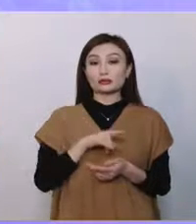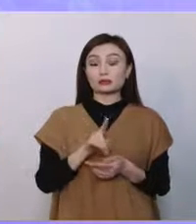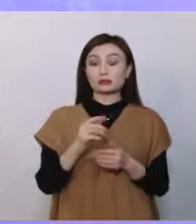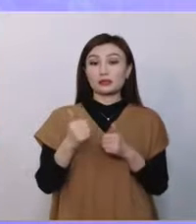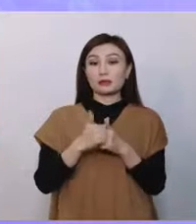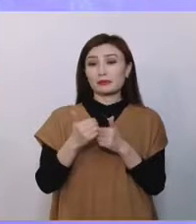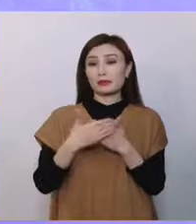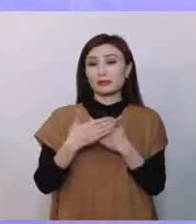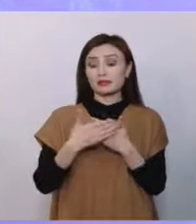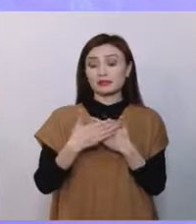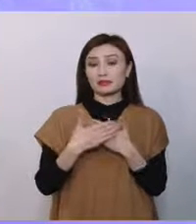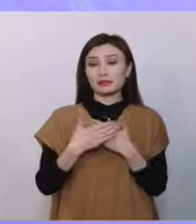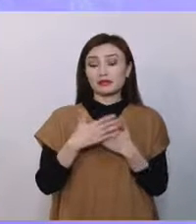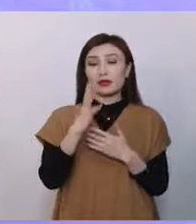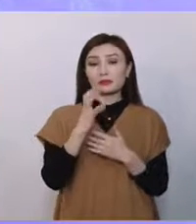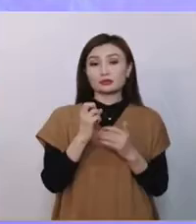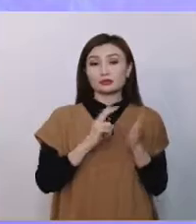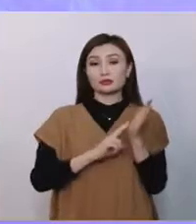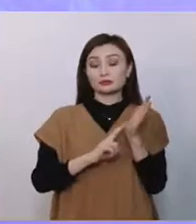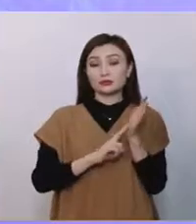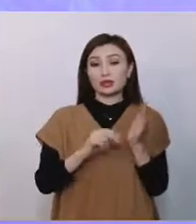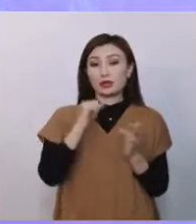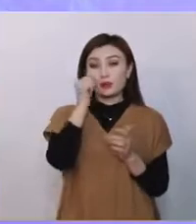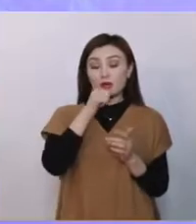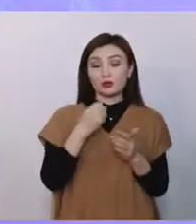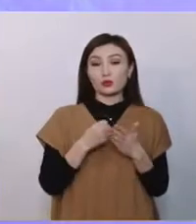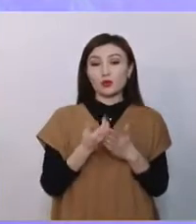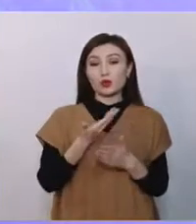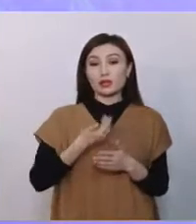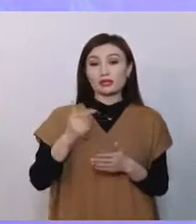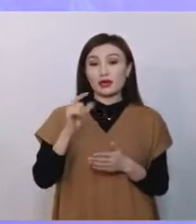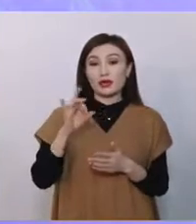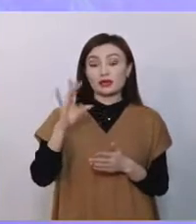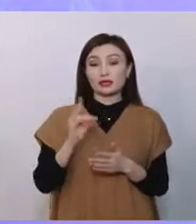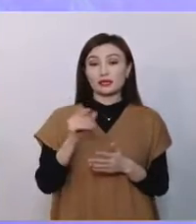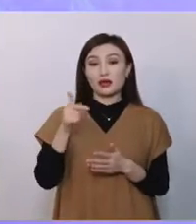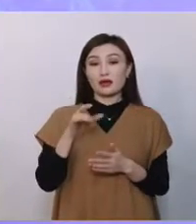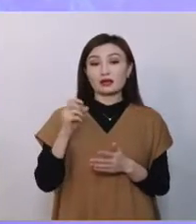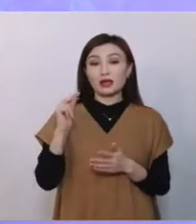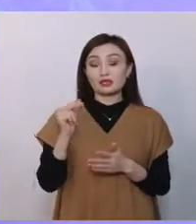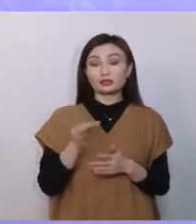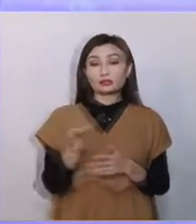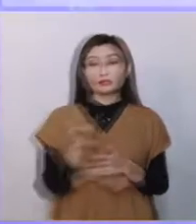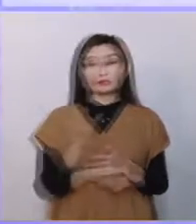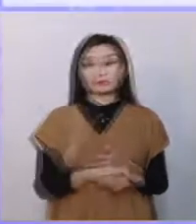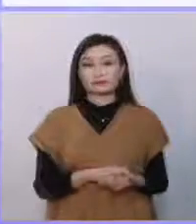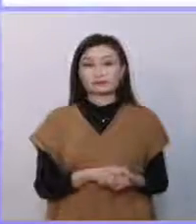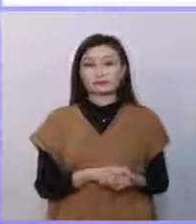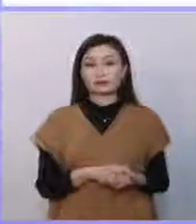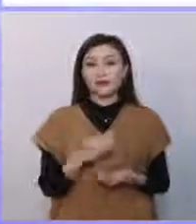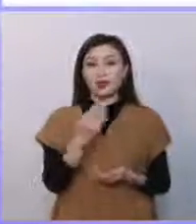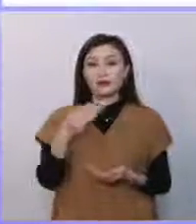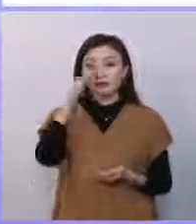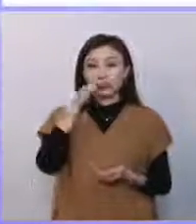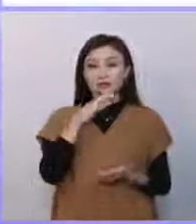приблизительно в 570 году до нашей эры на греческом острове самос его